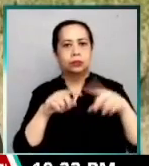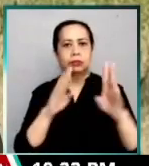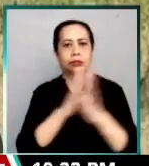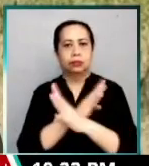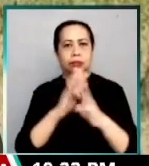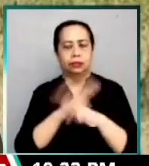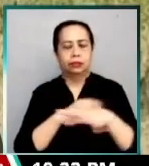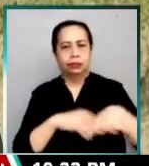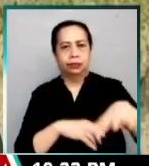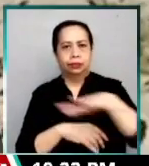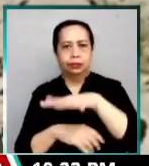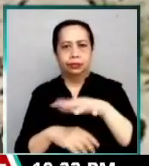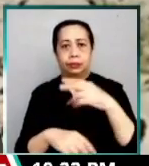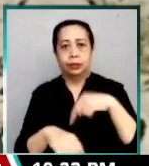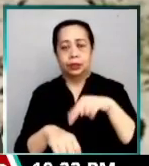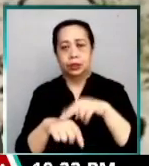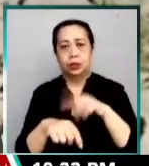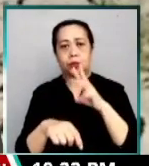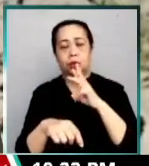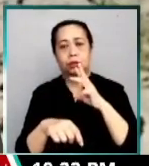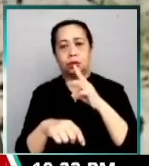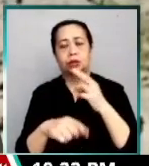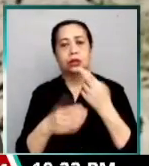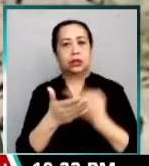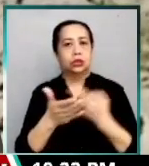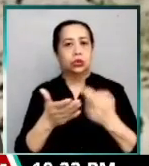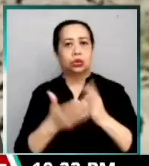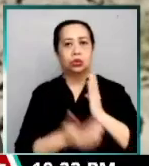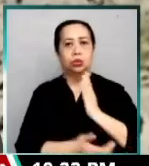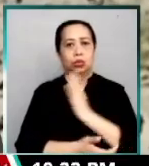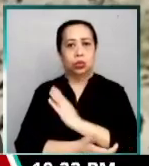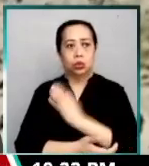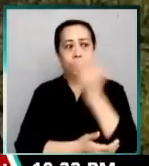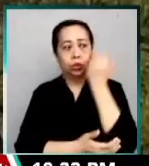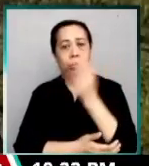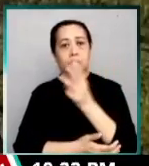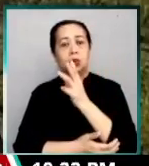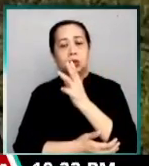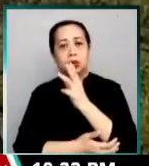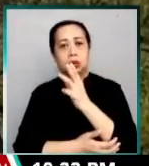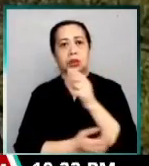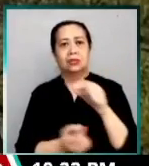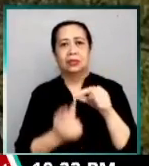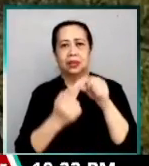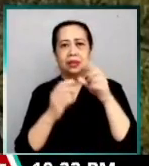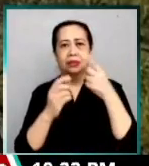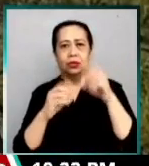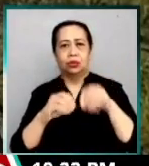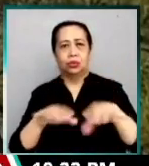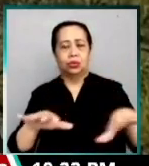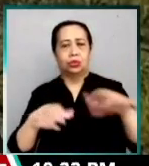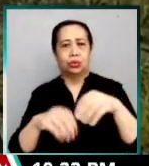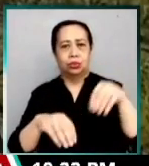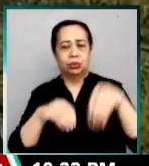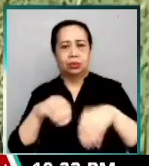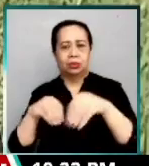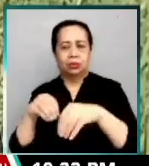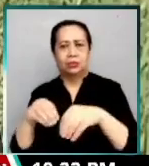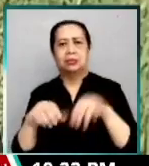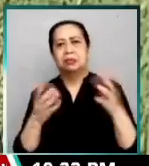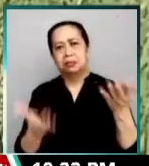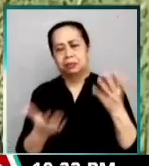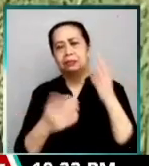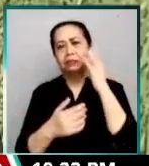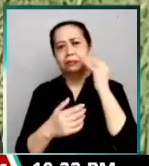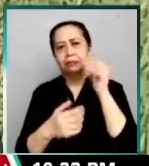sa National Water Resources Board, ang kakulangan ng tubig, lalo para sa irigasyon, posibleng maranasan sa iba pang panig ng